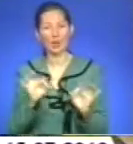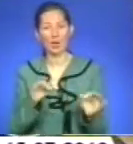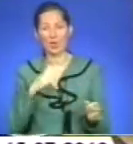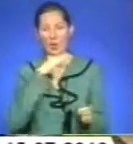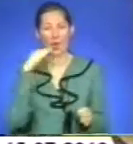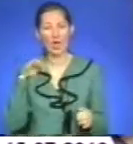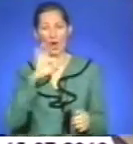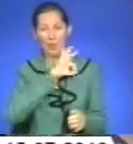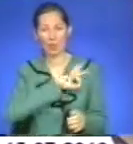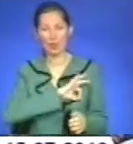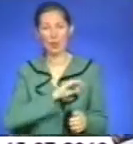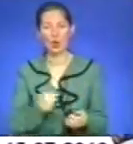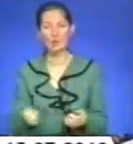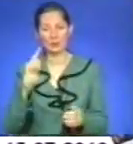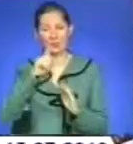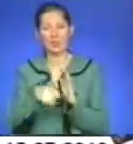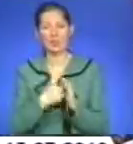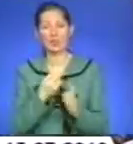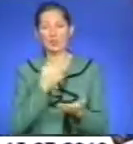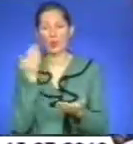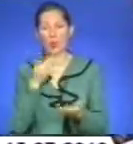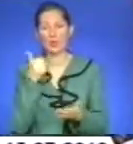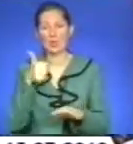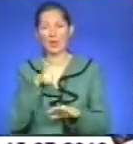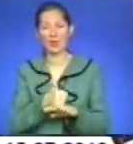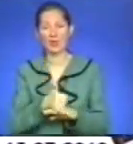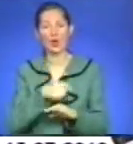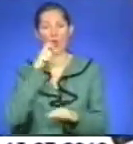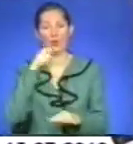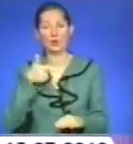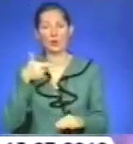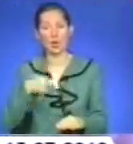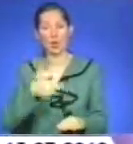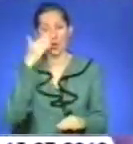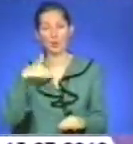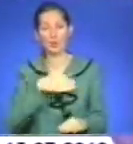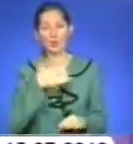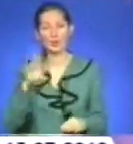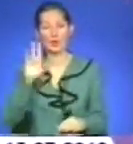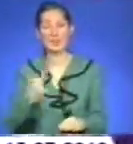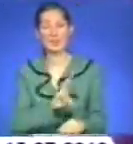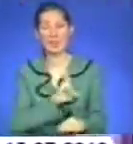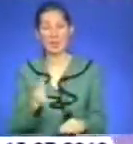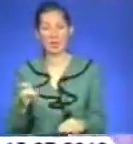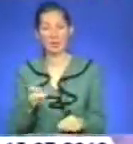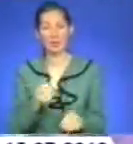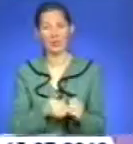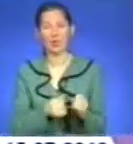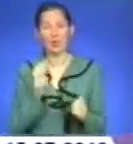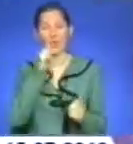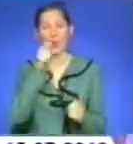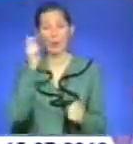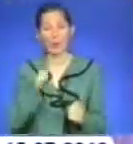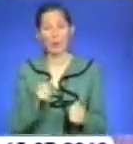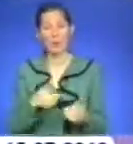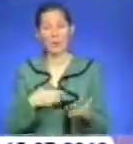багато корисного почерпнули із проповіді глави Української греко-католицької церкви. Кожного року приїжджаєте? Ми пішки прийшли. Ви